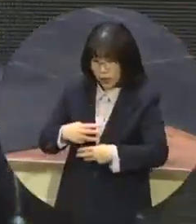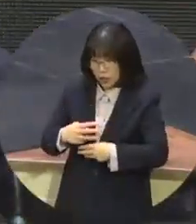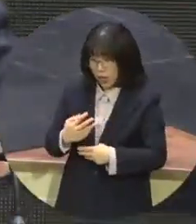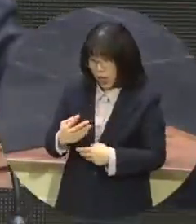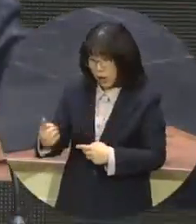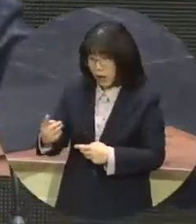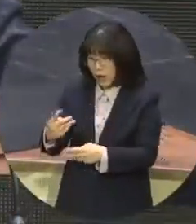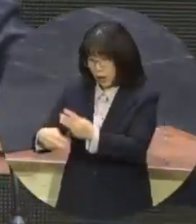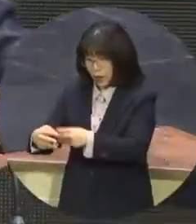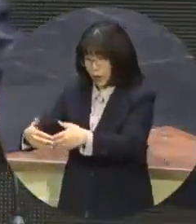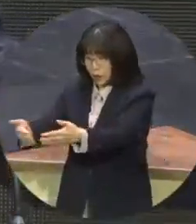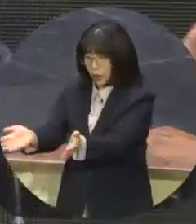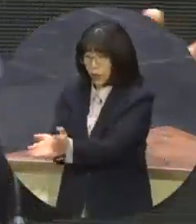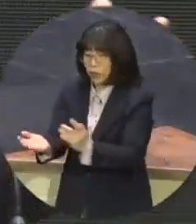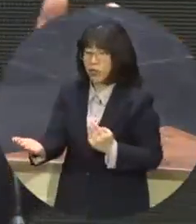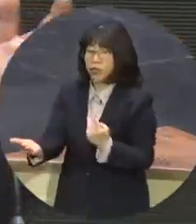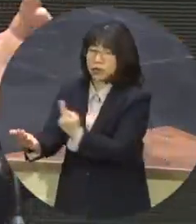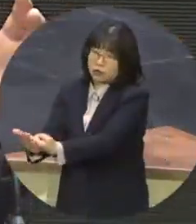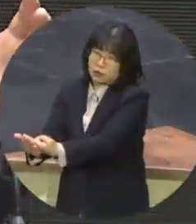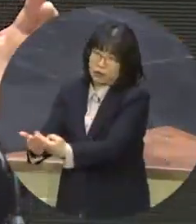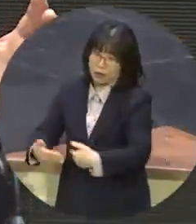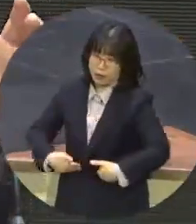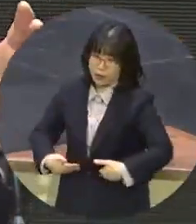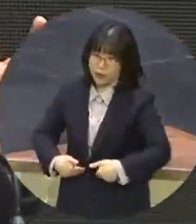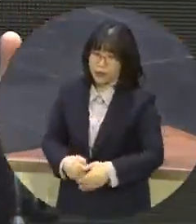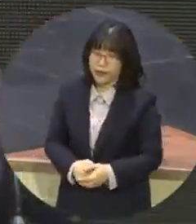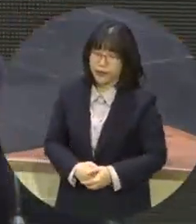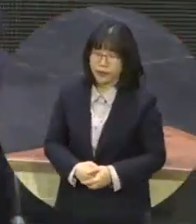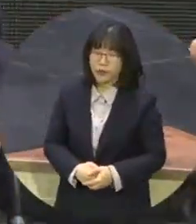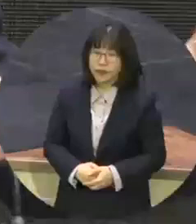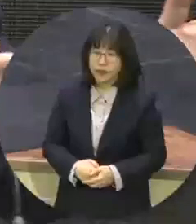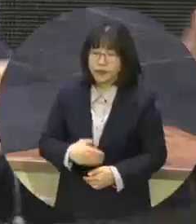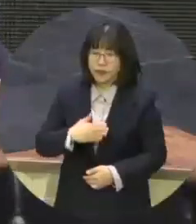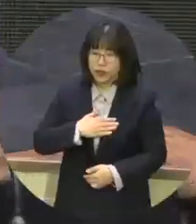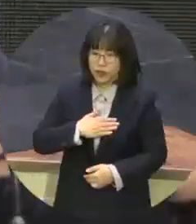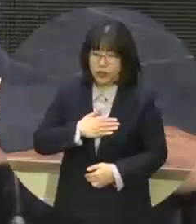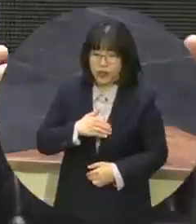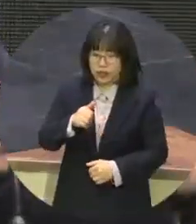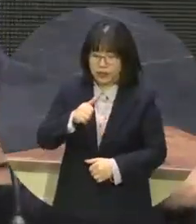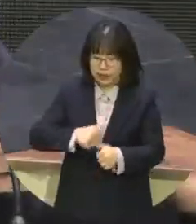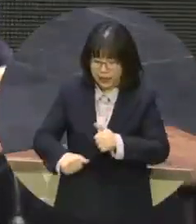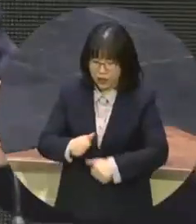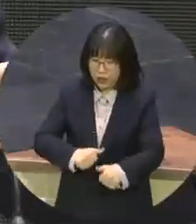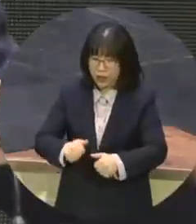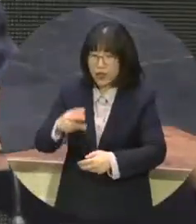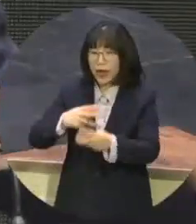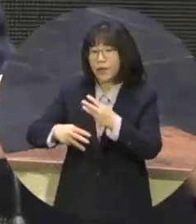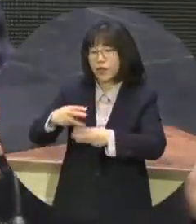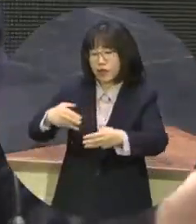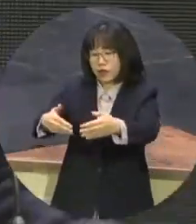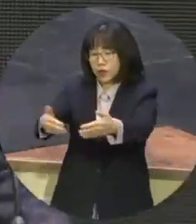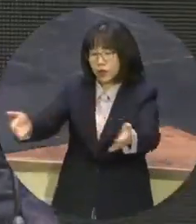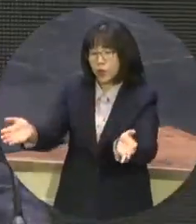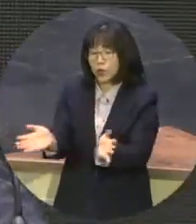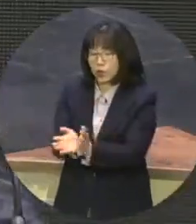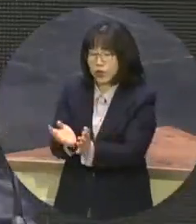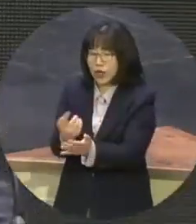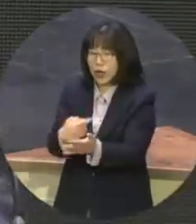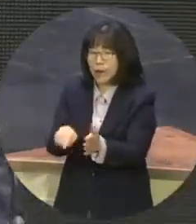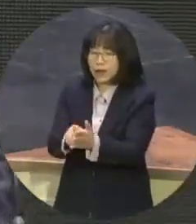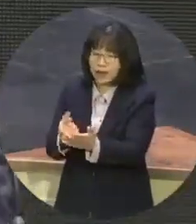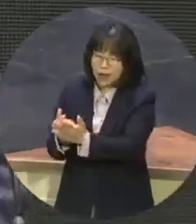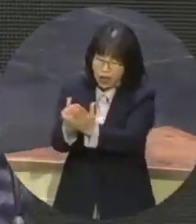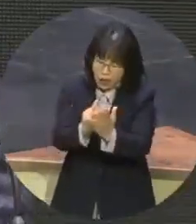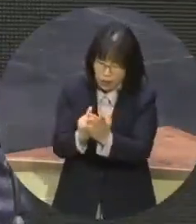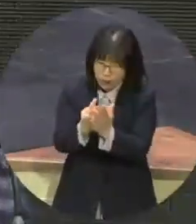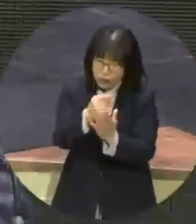렘넌트 공동체 속에 들어가서. 하나님 우리 가문의 후손들 다 렘넌트 공동체 속에서 자라가야 좋사사. 그 기도 이루어야